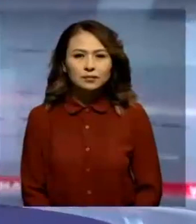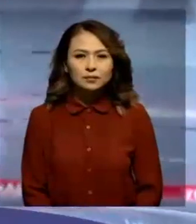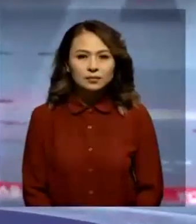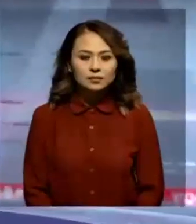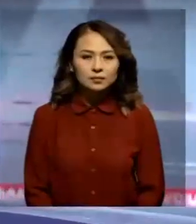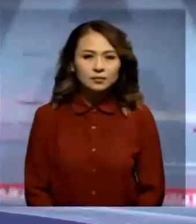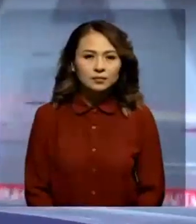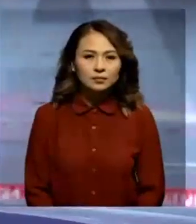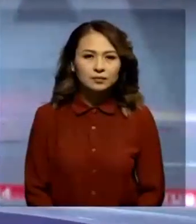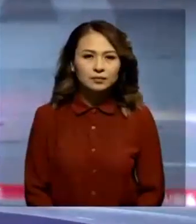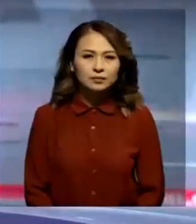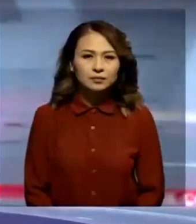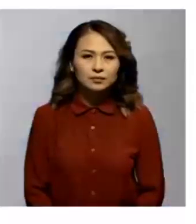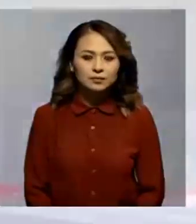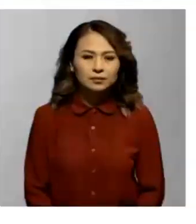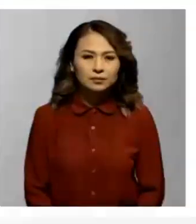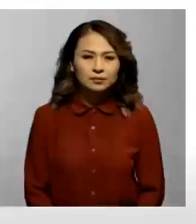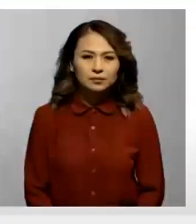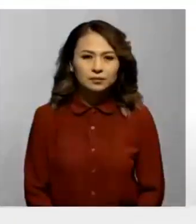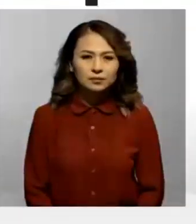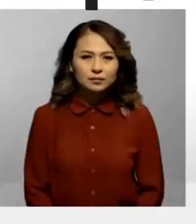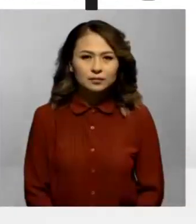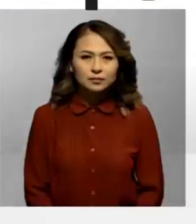Aldımen aŋdaqpanı köremiz.